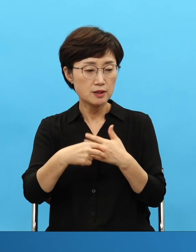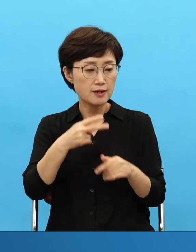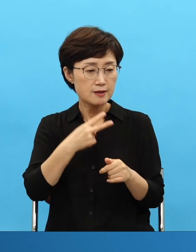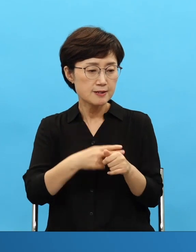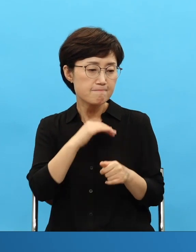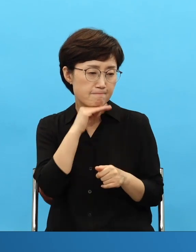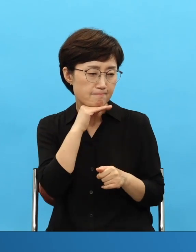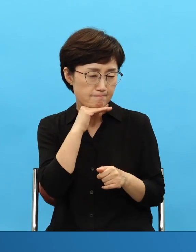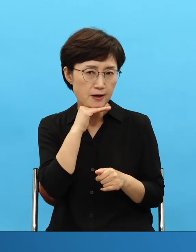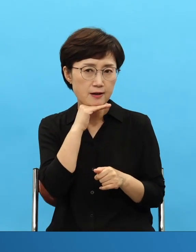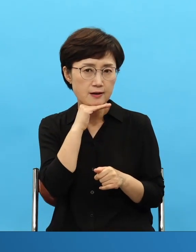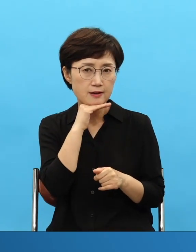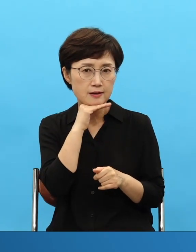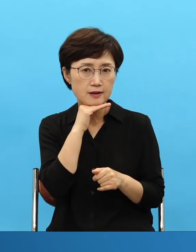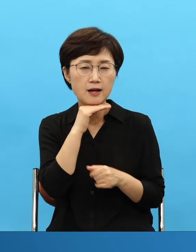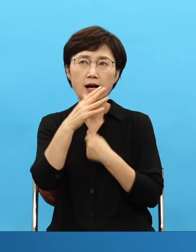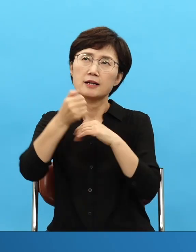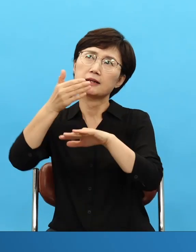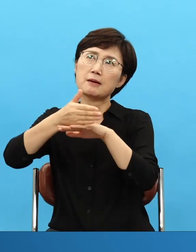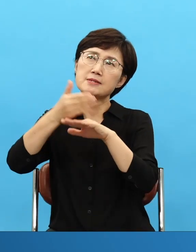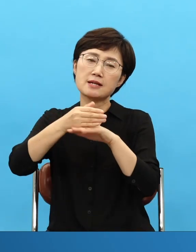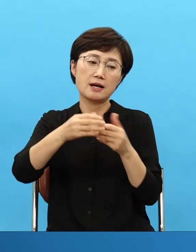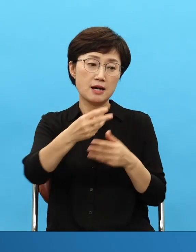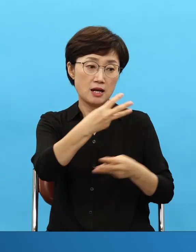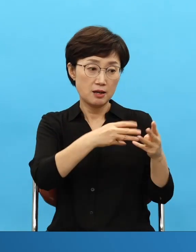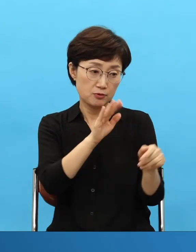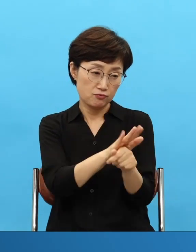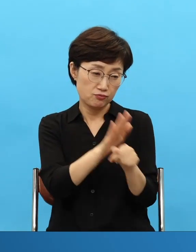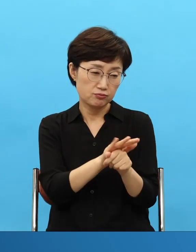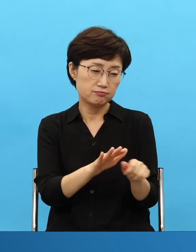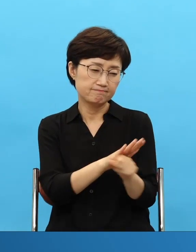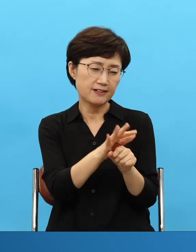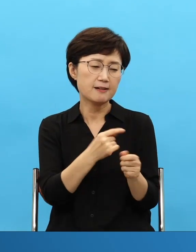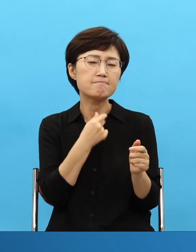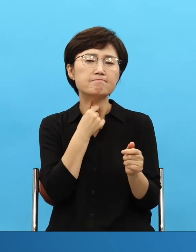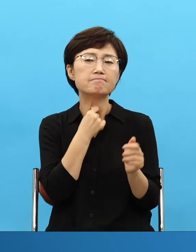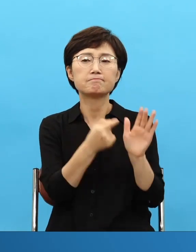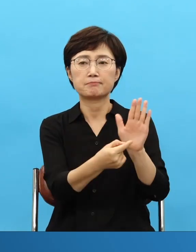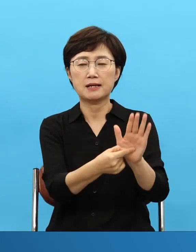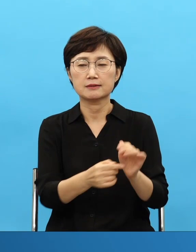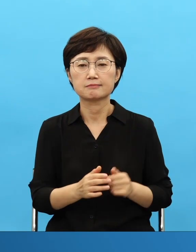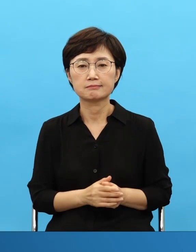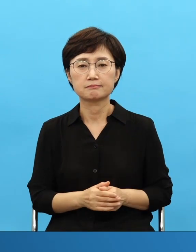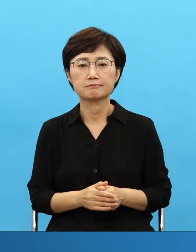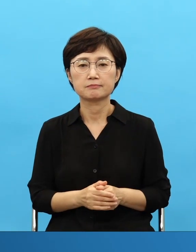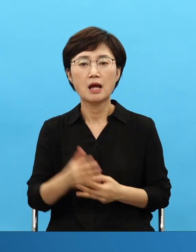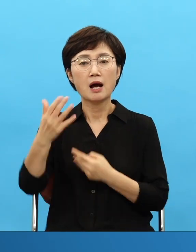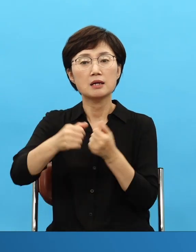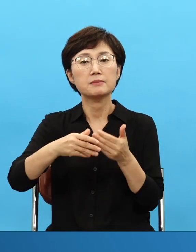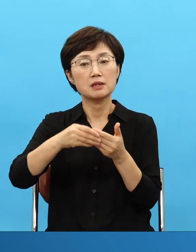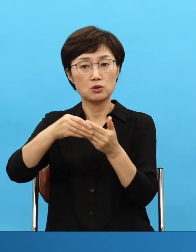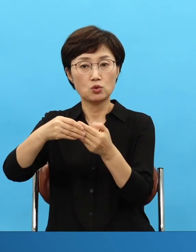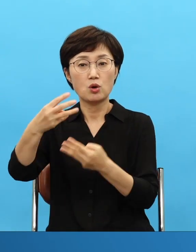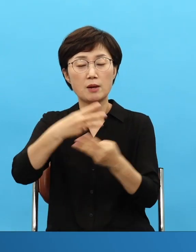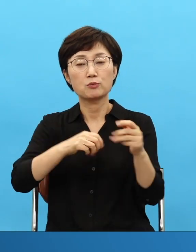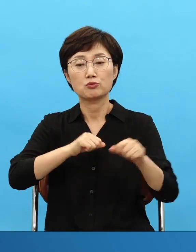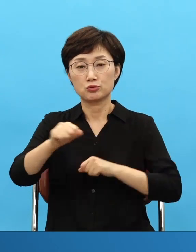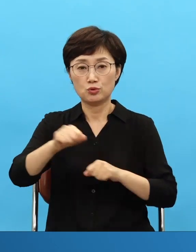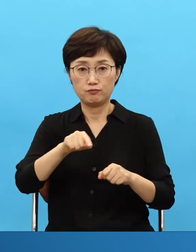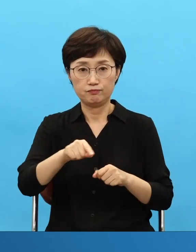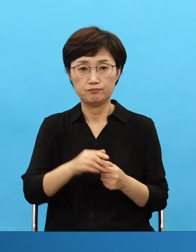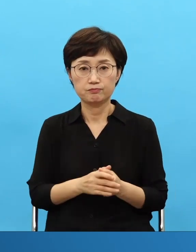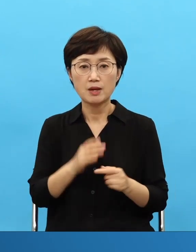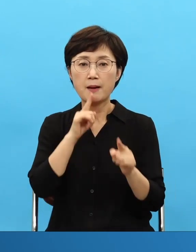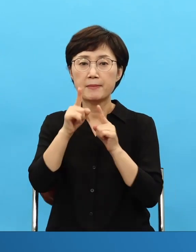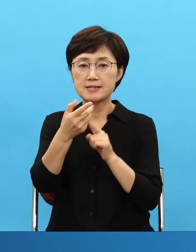하며 하나님을 향한 감사와 랩넌트들에 대한 사랑을 표현하기도 했습니다. 하나님이 인도하신 랩넌트 운동.